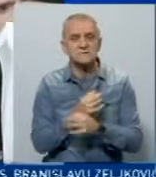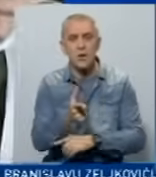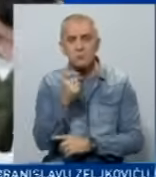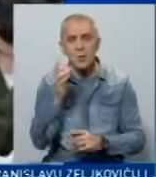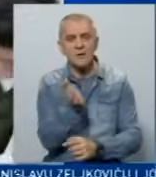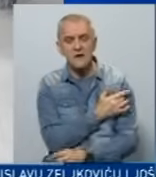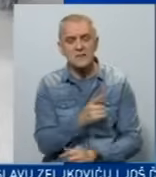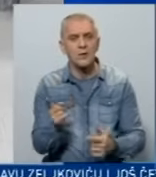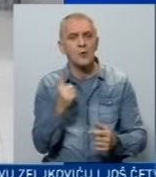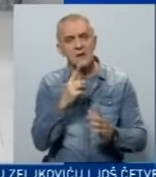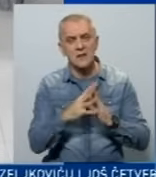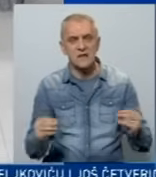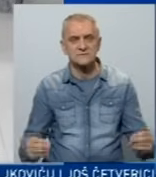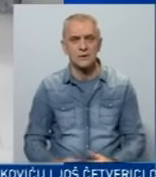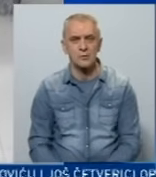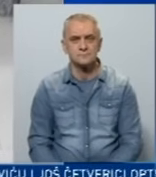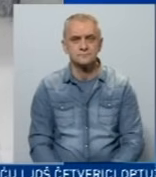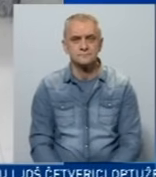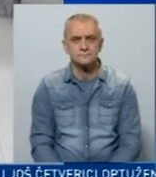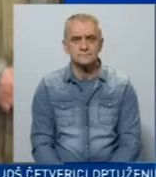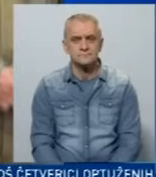ubijeno, ranjeno i nestalo.